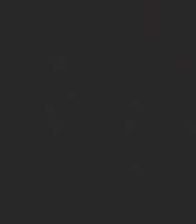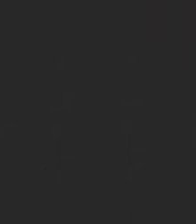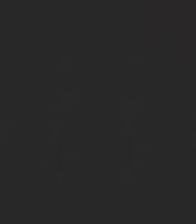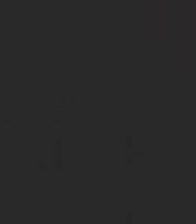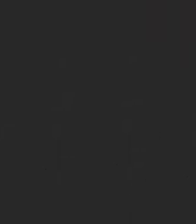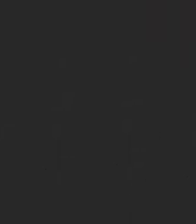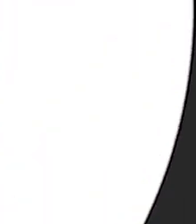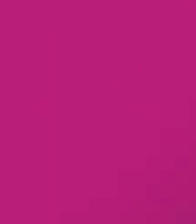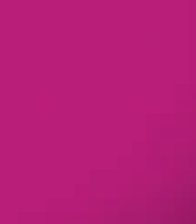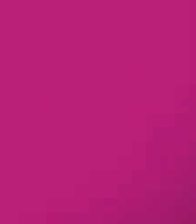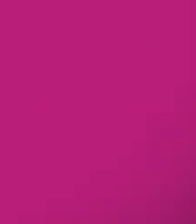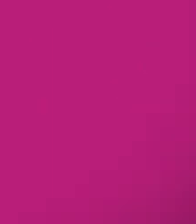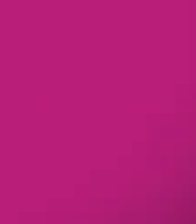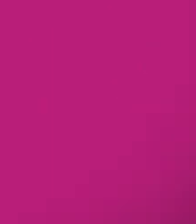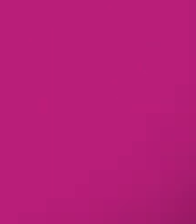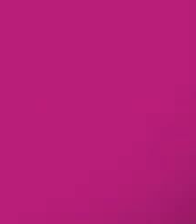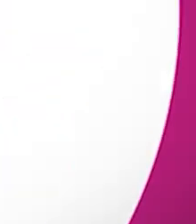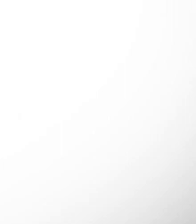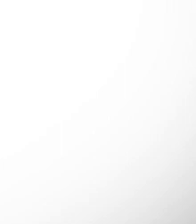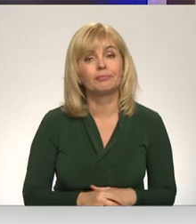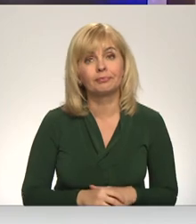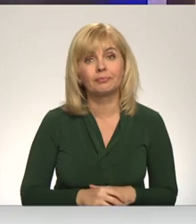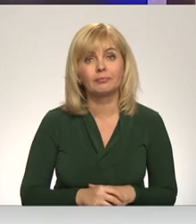Re, viss ēters ir te!